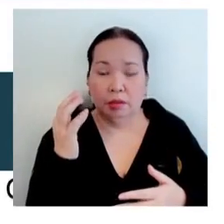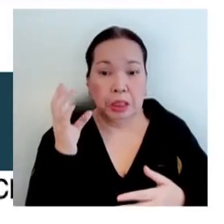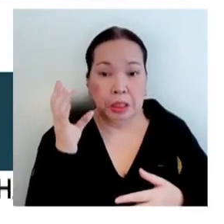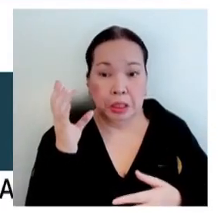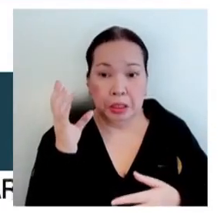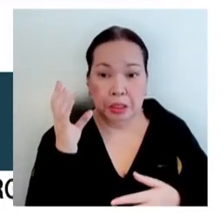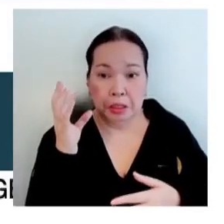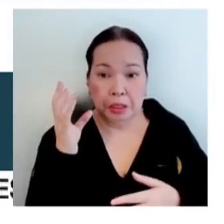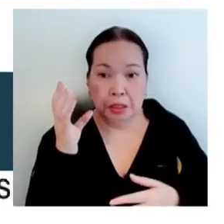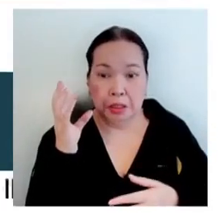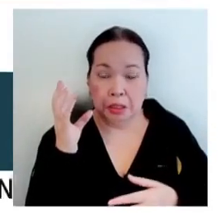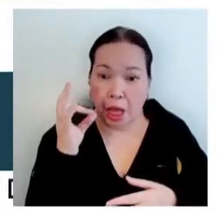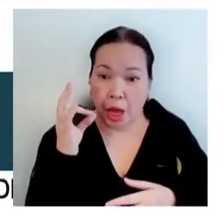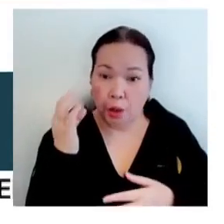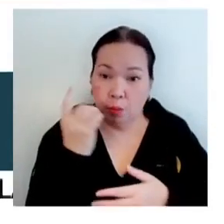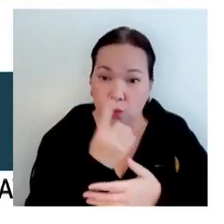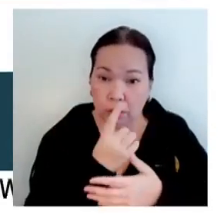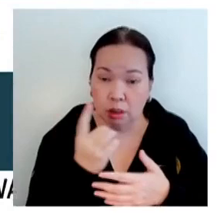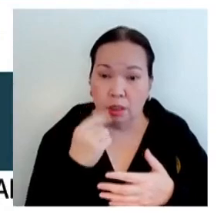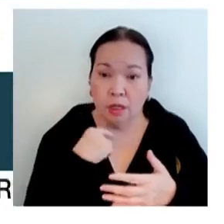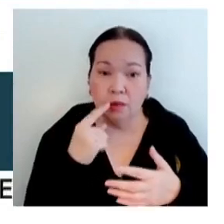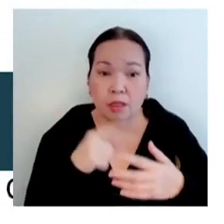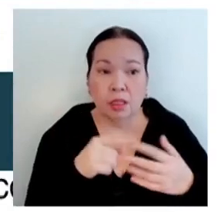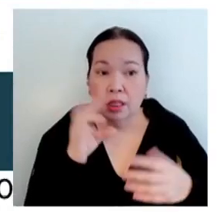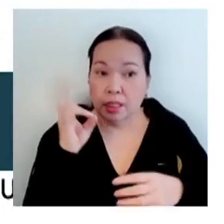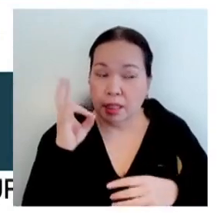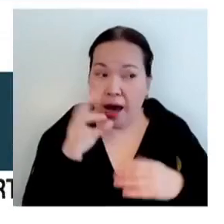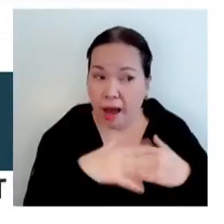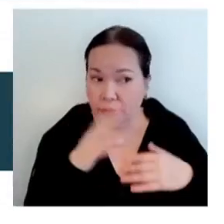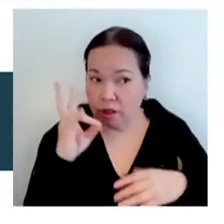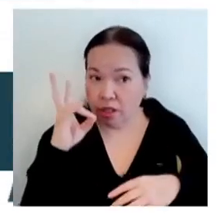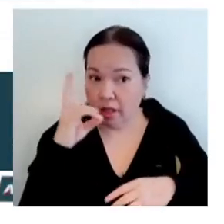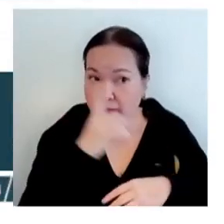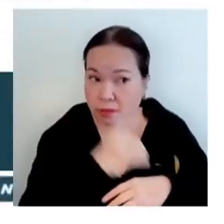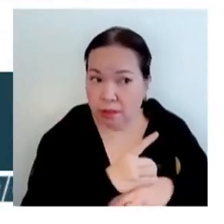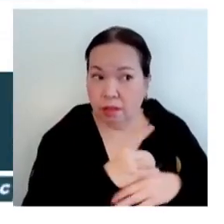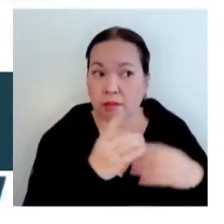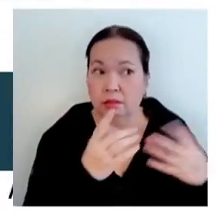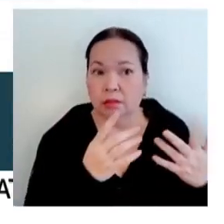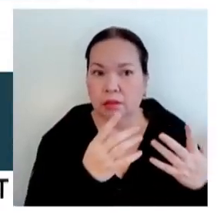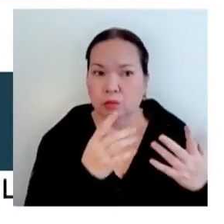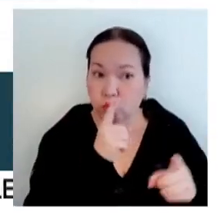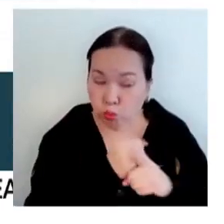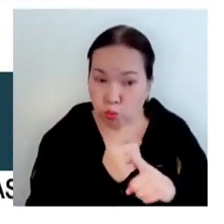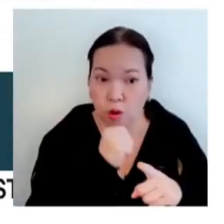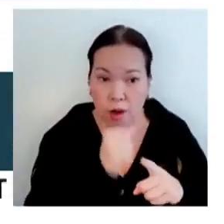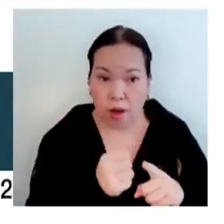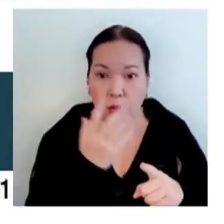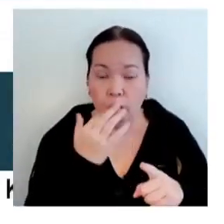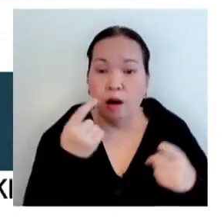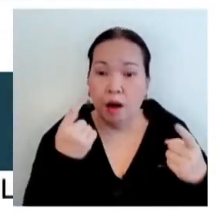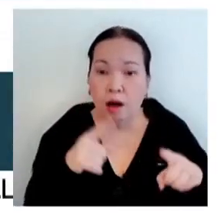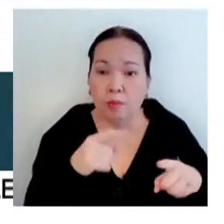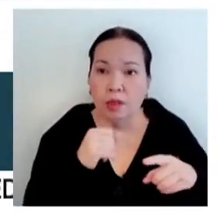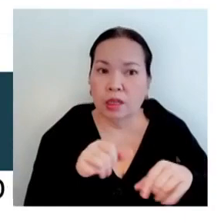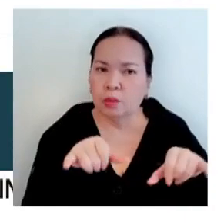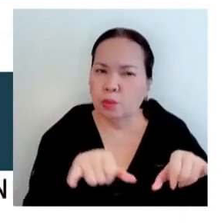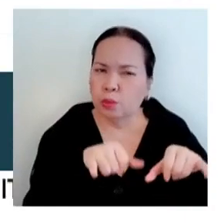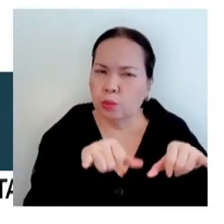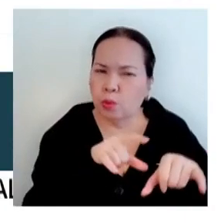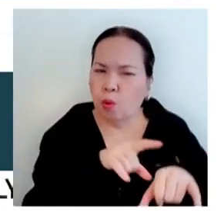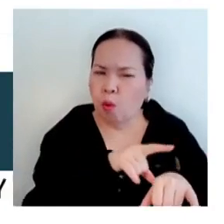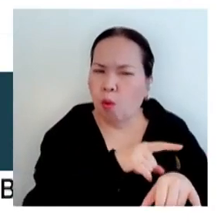may alam na, no, kung ito ba ay totoo o hindi. Mas maganda yun kasi ang nangyayari kasi kung tumatagal yan,